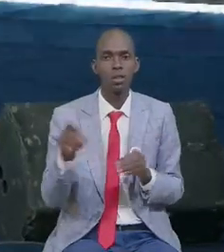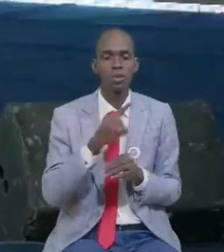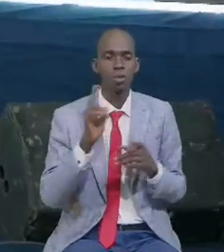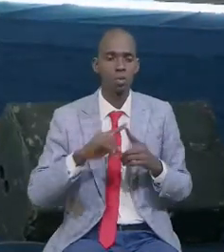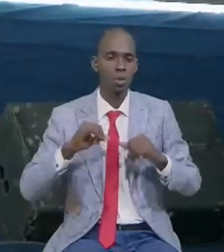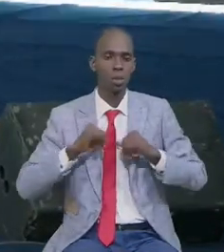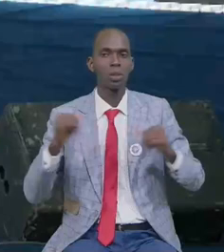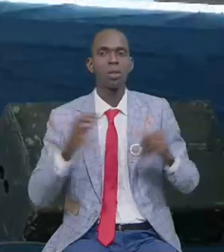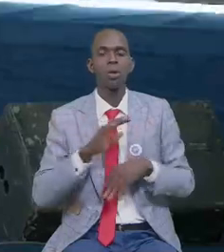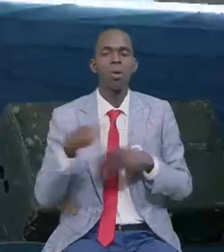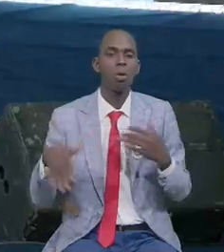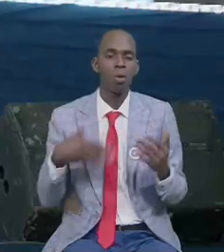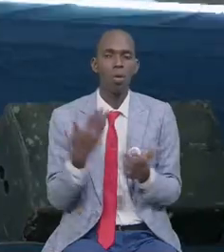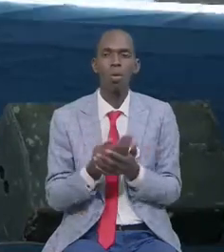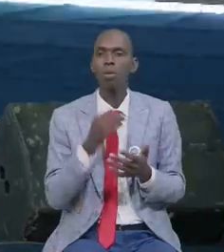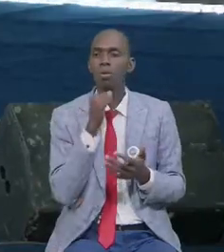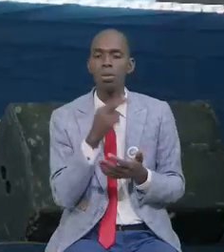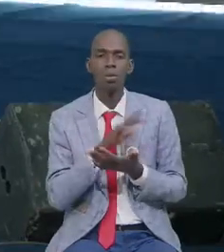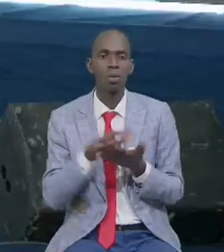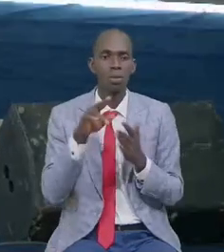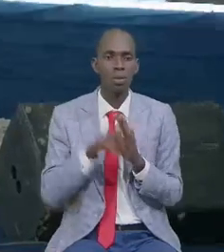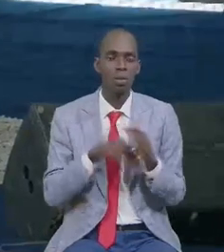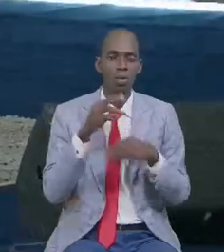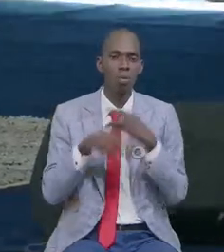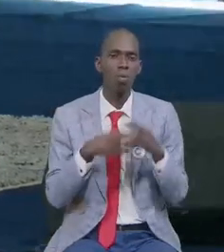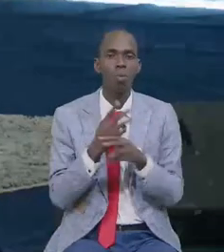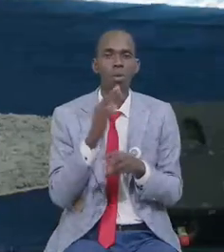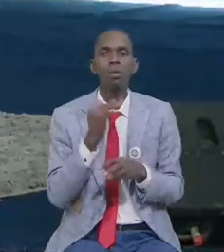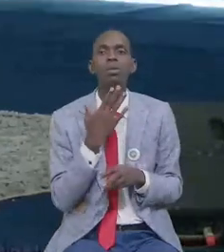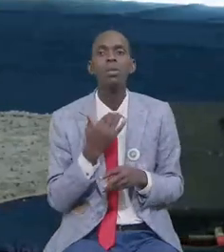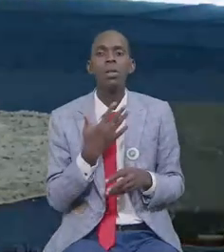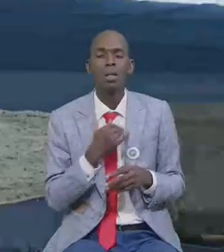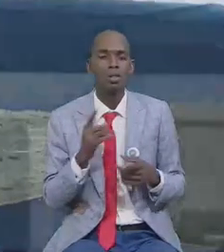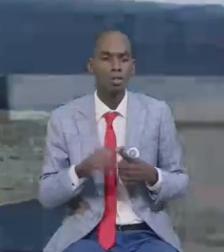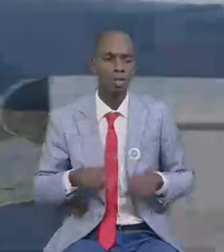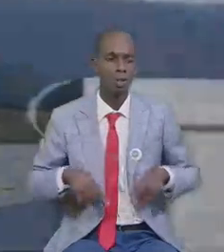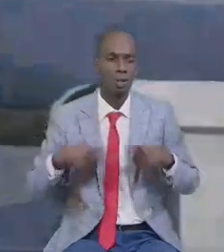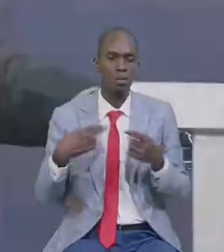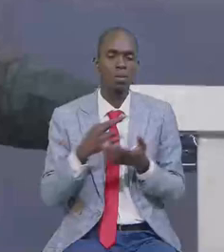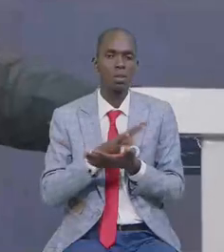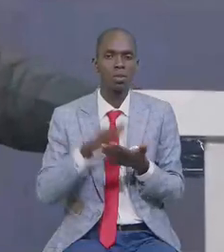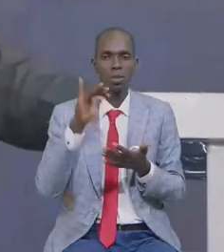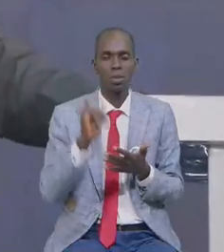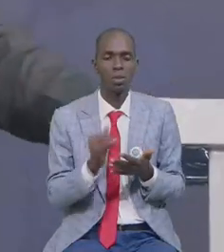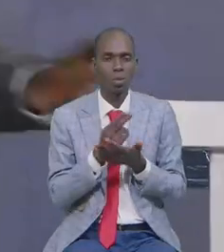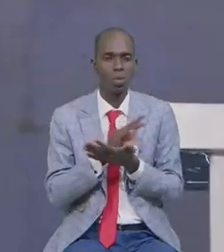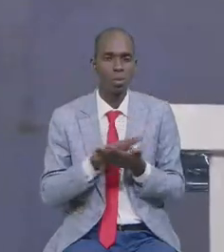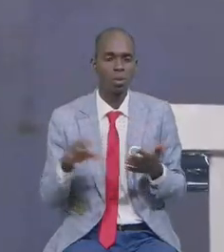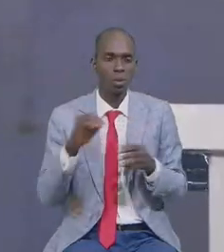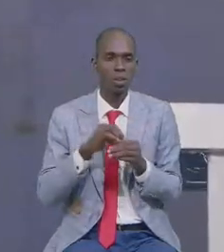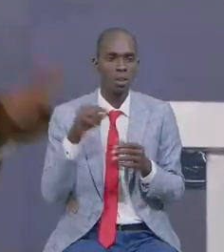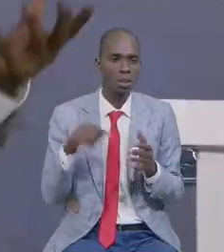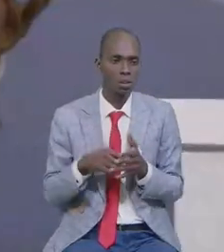à l'impiété et aux convoitises mondaines et à vivre dans la justice, dans la piété, dans ce